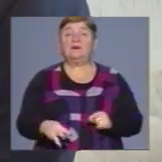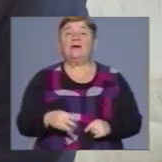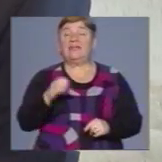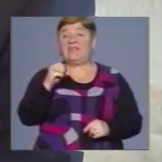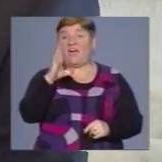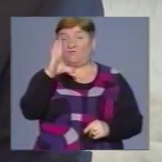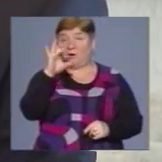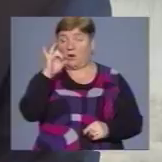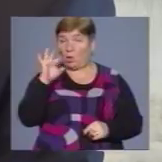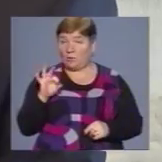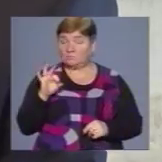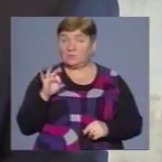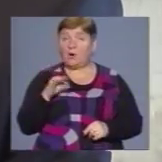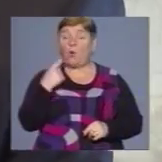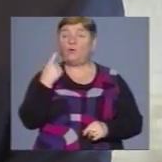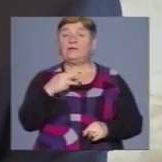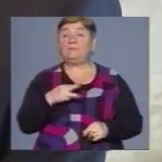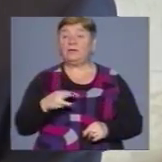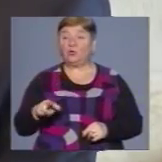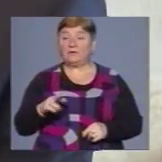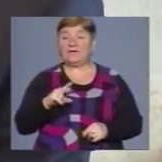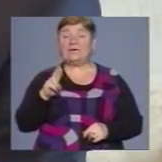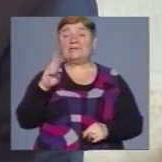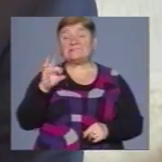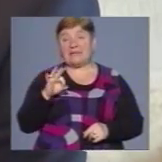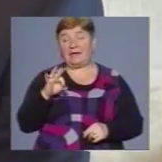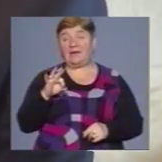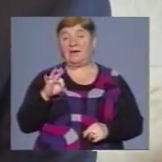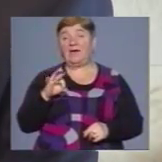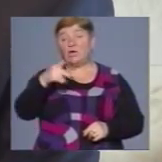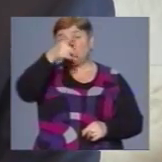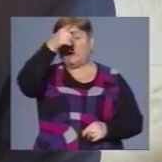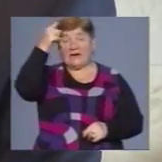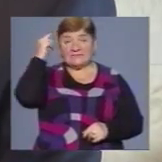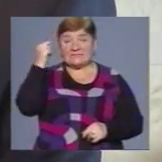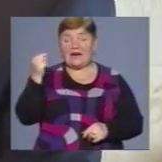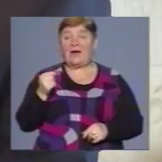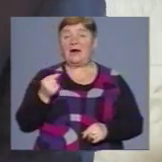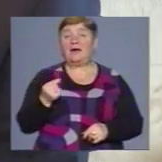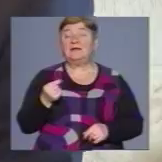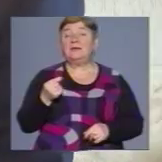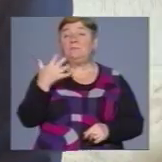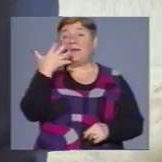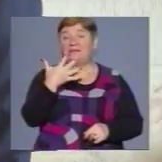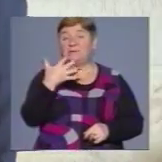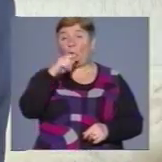євро, 1 мільйон – це польська сторона буде реалізувати, українська сторона –